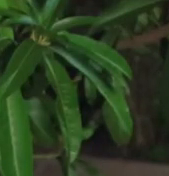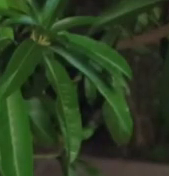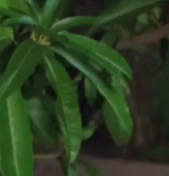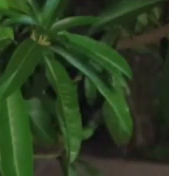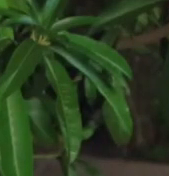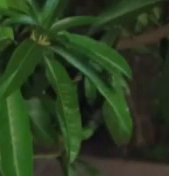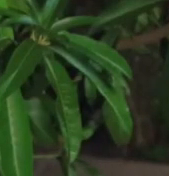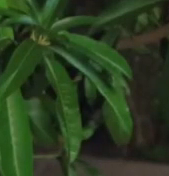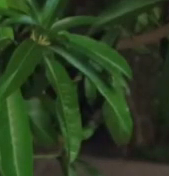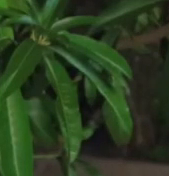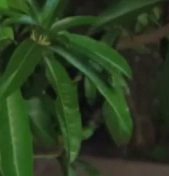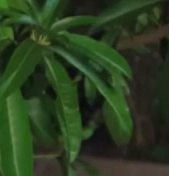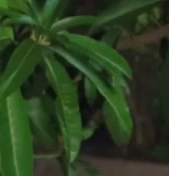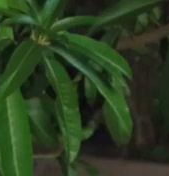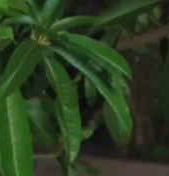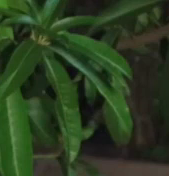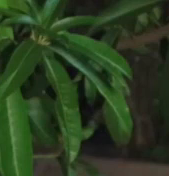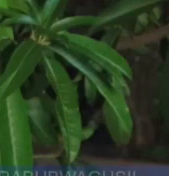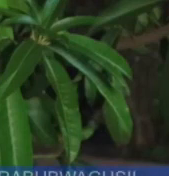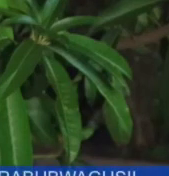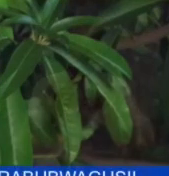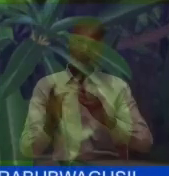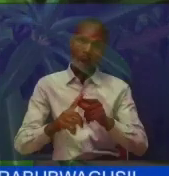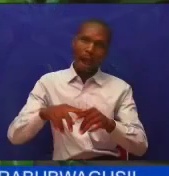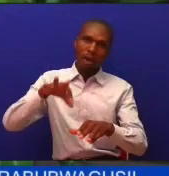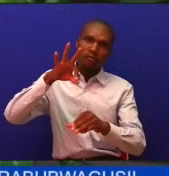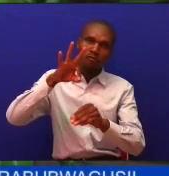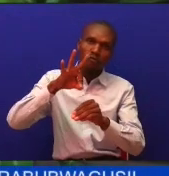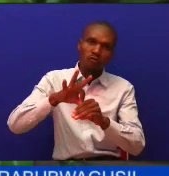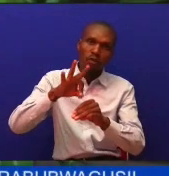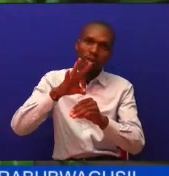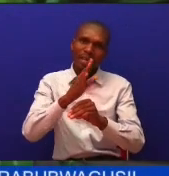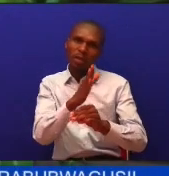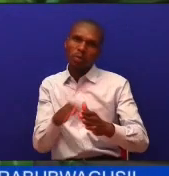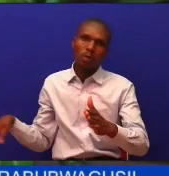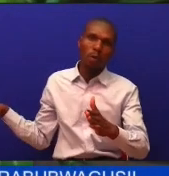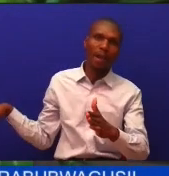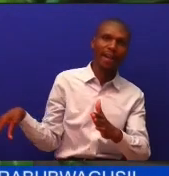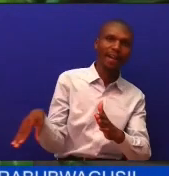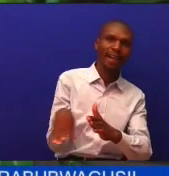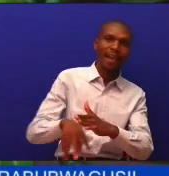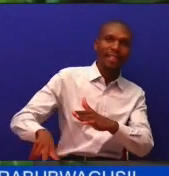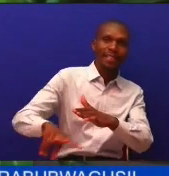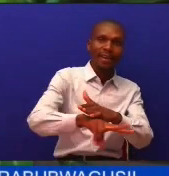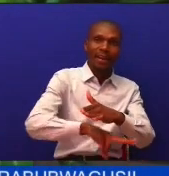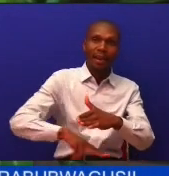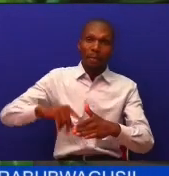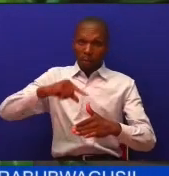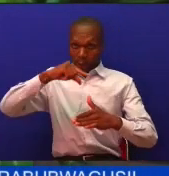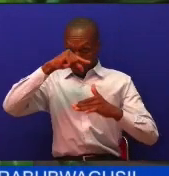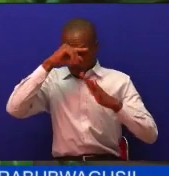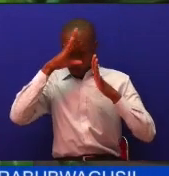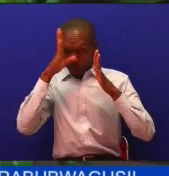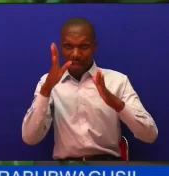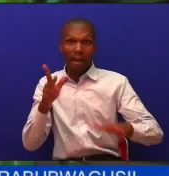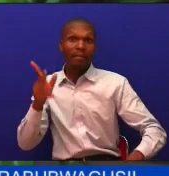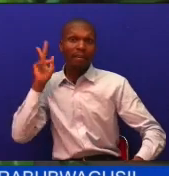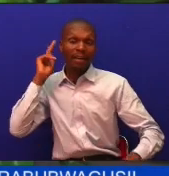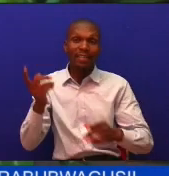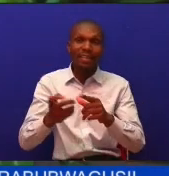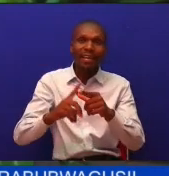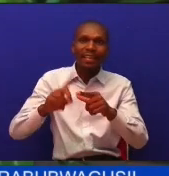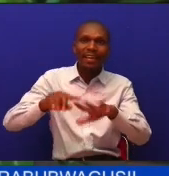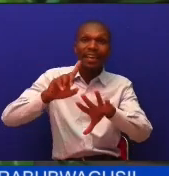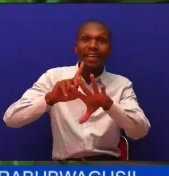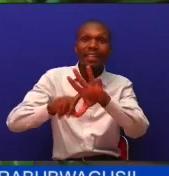ebunge ye senate niko yagete kwa siabi konyibomo gavana Kisii Dkt Robert Nsare Monda wikira chinsa